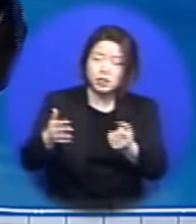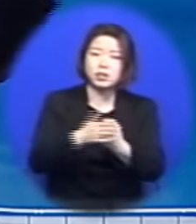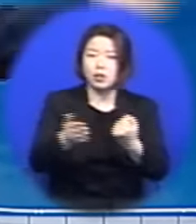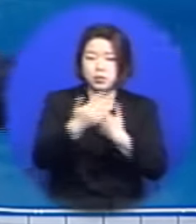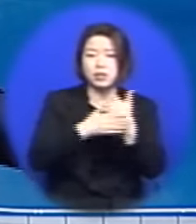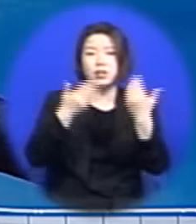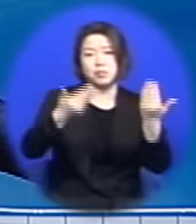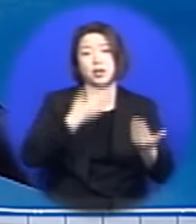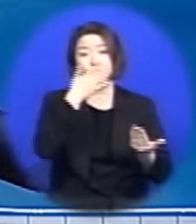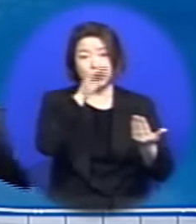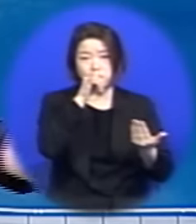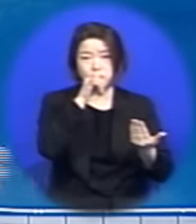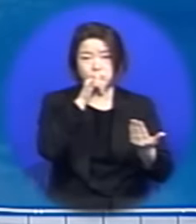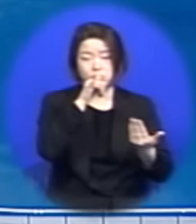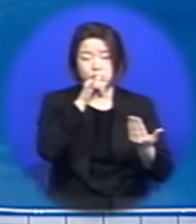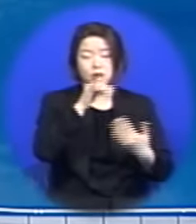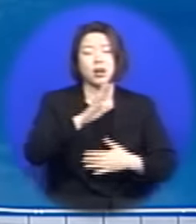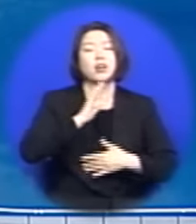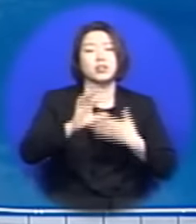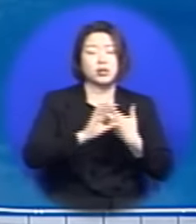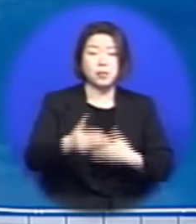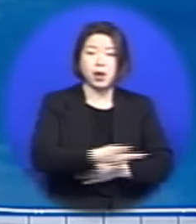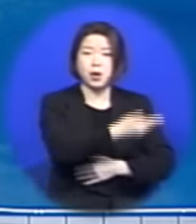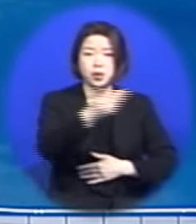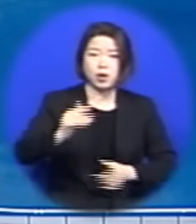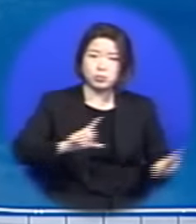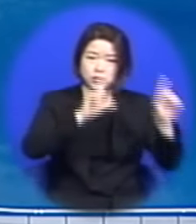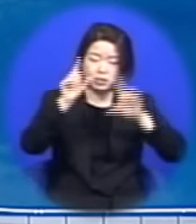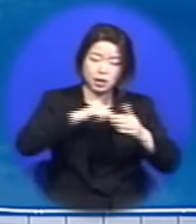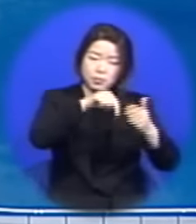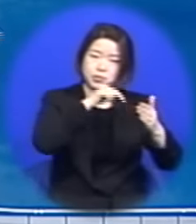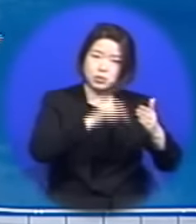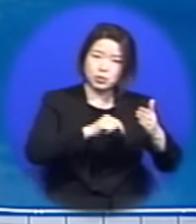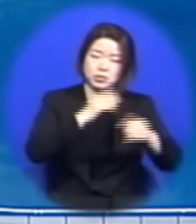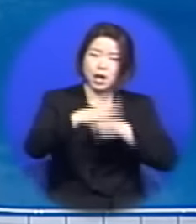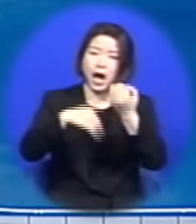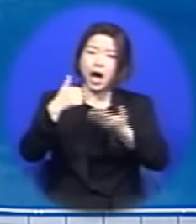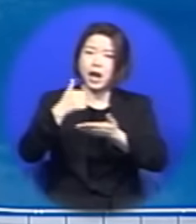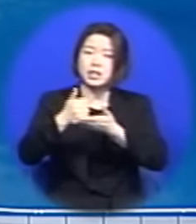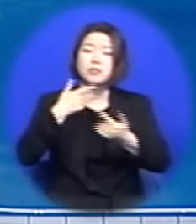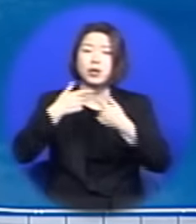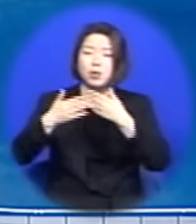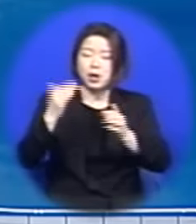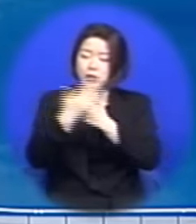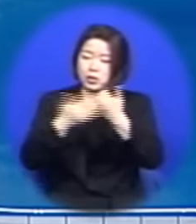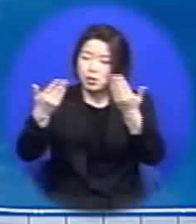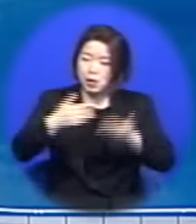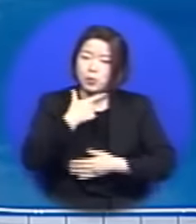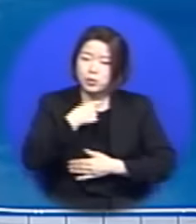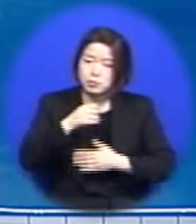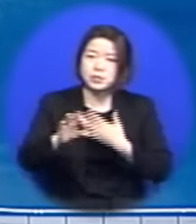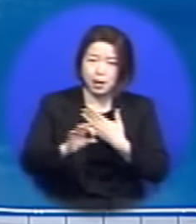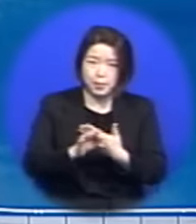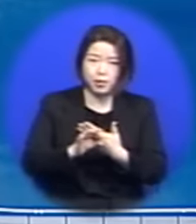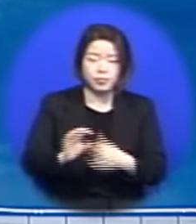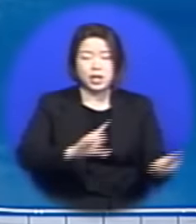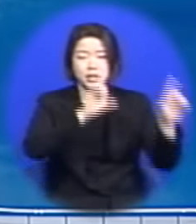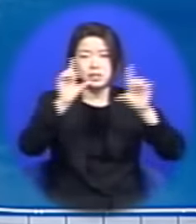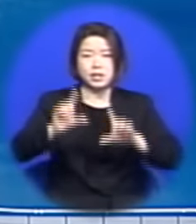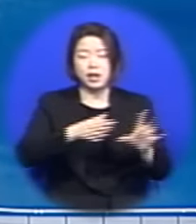여러분의 삶에서 하나님의 은혜를 체험하고 싶다면 살면서 예배해 시라는 예배 자리가